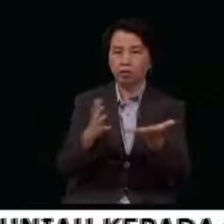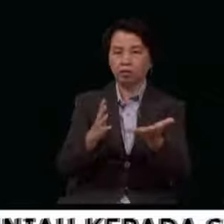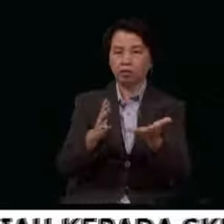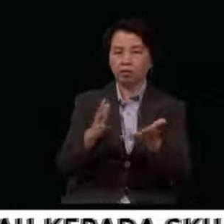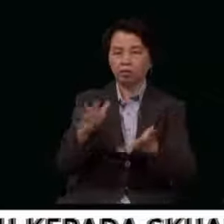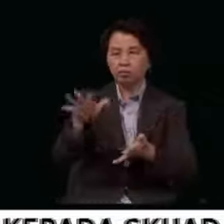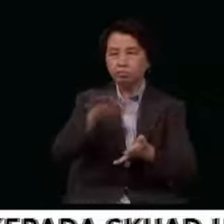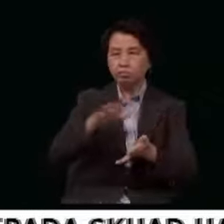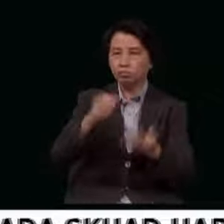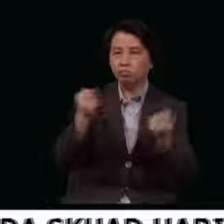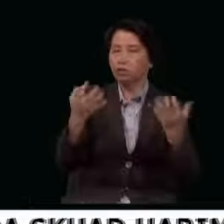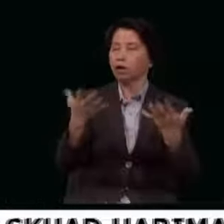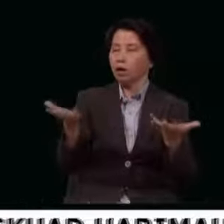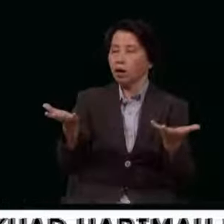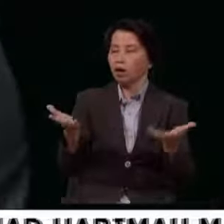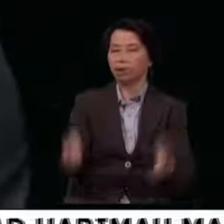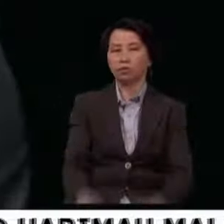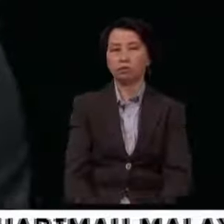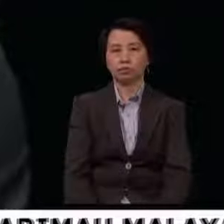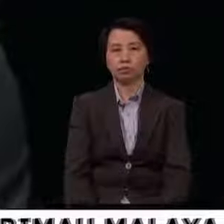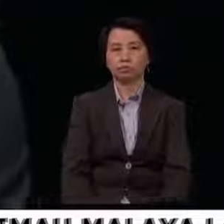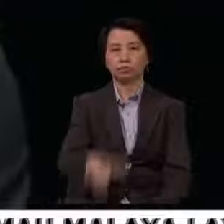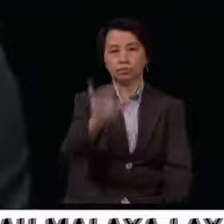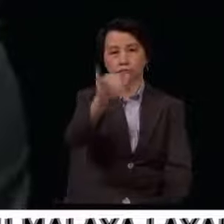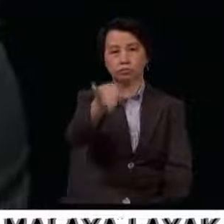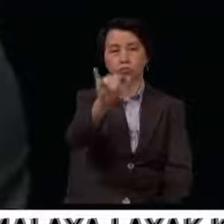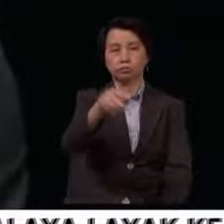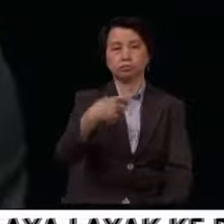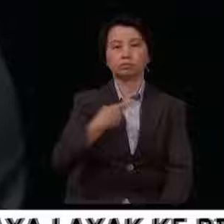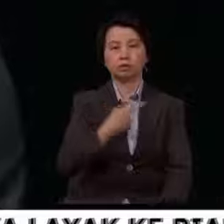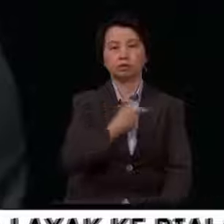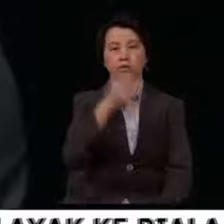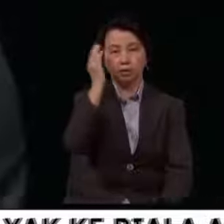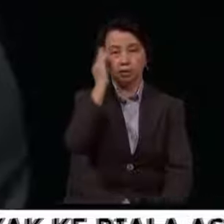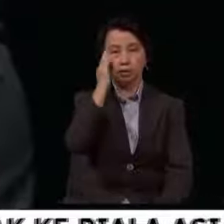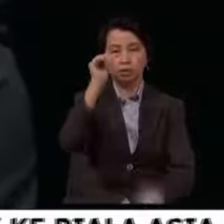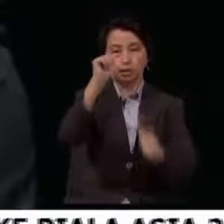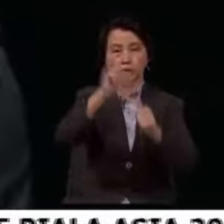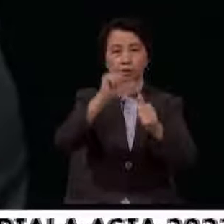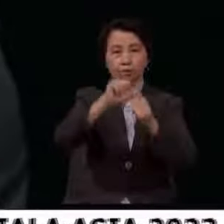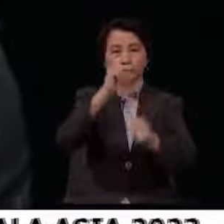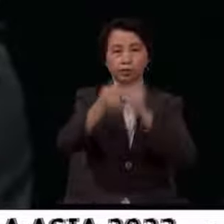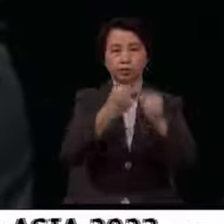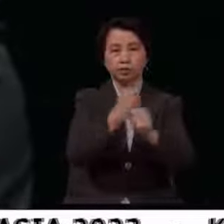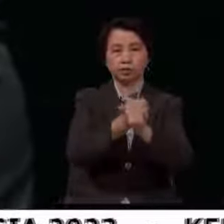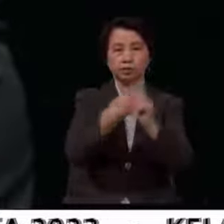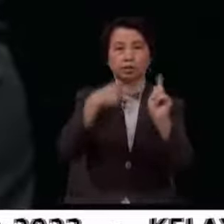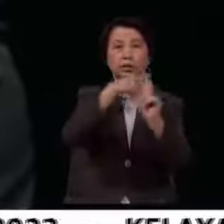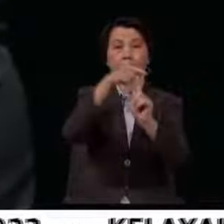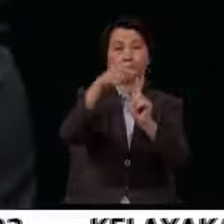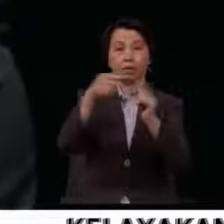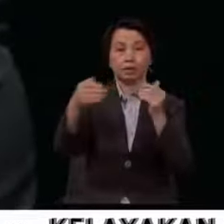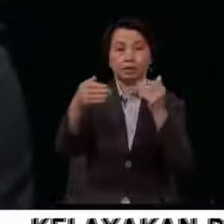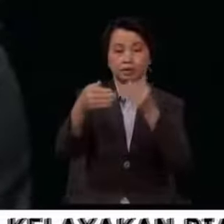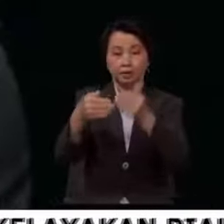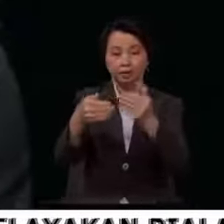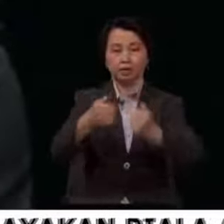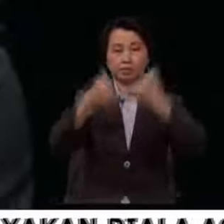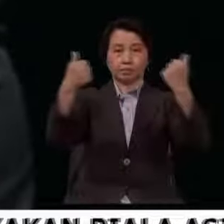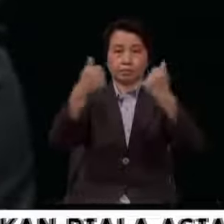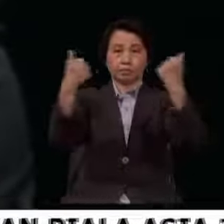di negara kita nya banyak perayaannya yang dalam satu tahun kita tadi kepijit pizza